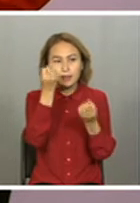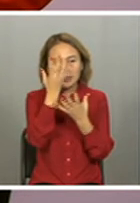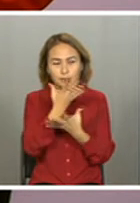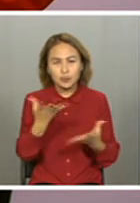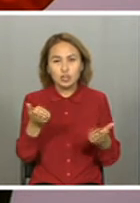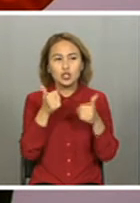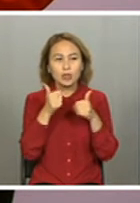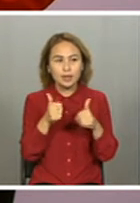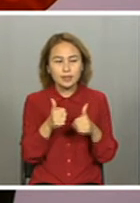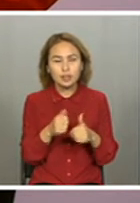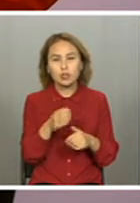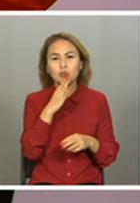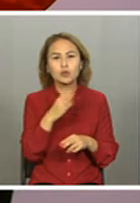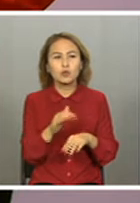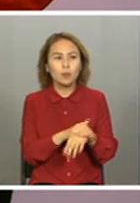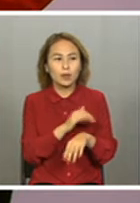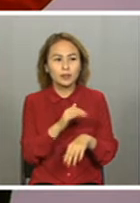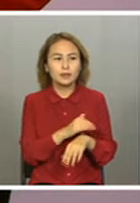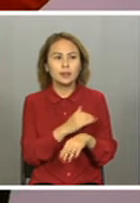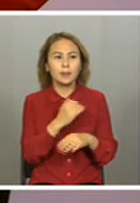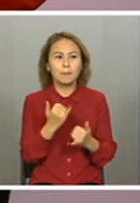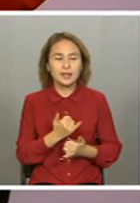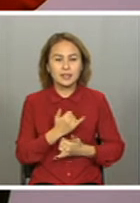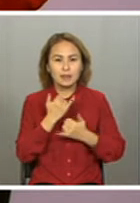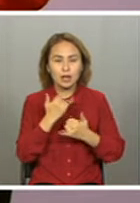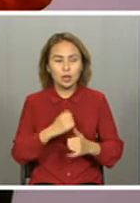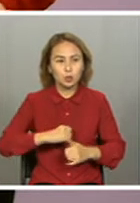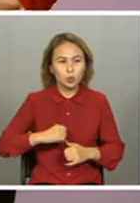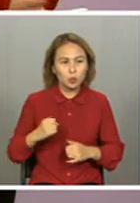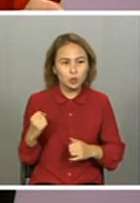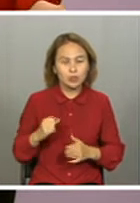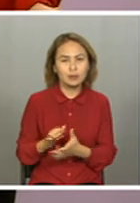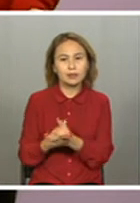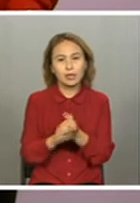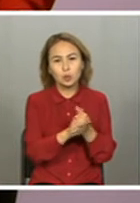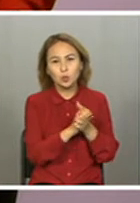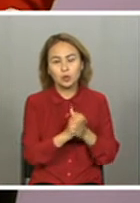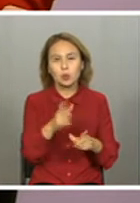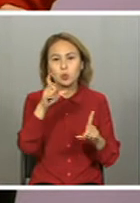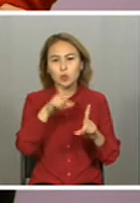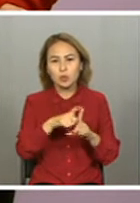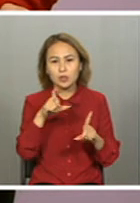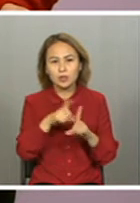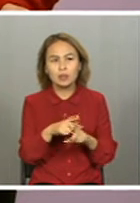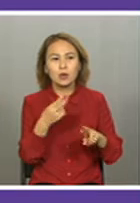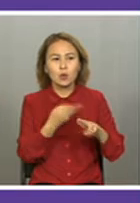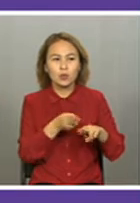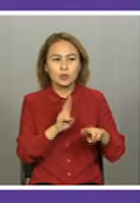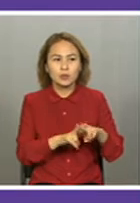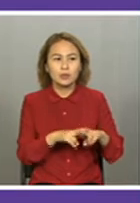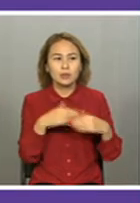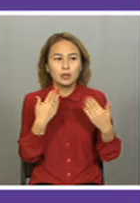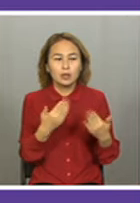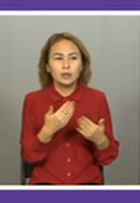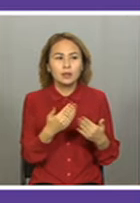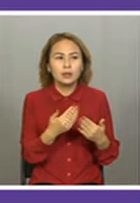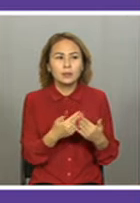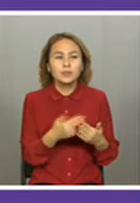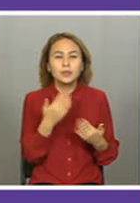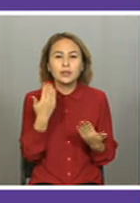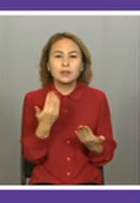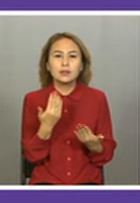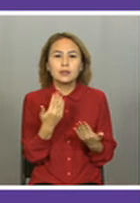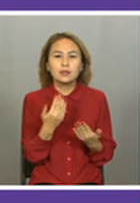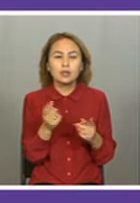жақсылық, жомарттық, мұрзалық, достық, татулық сөздері туынды сөздер. Ал енді